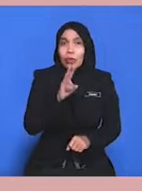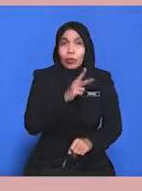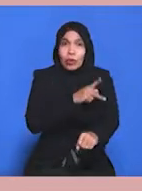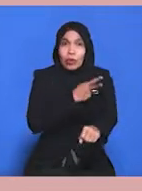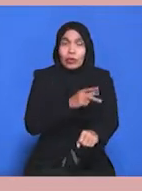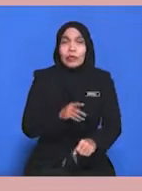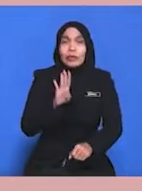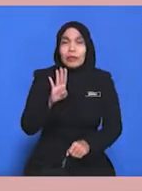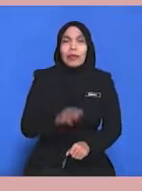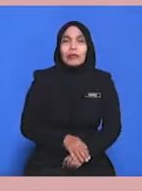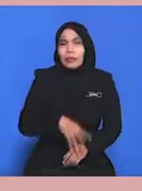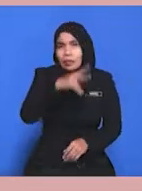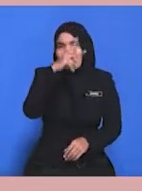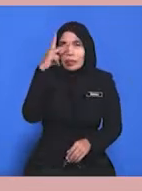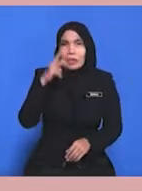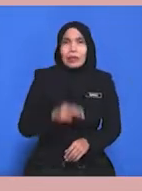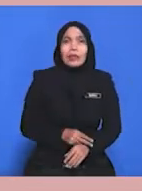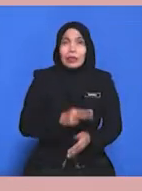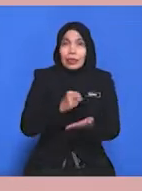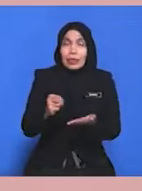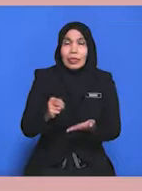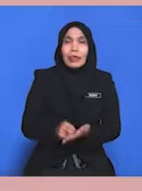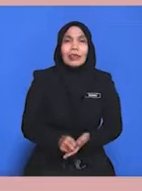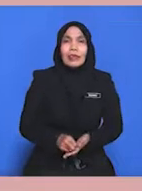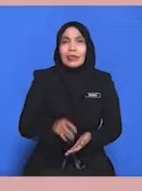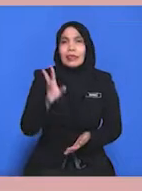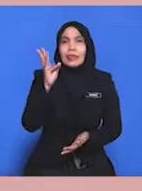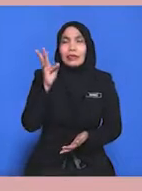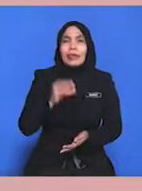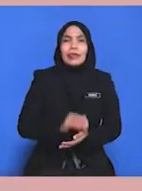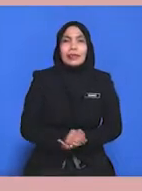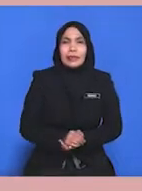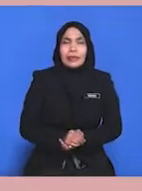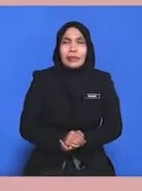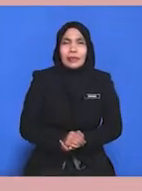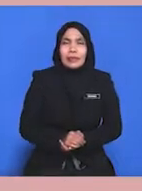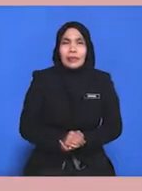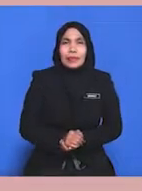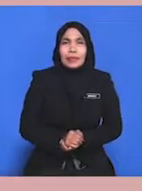bagi bilangan pasukan sebanyak 9 sehinggalah 16 sahaja.